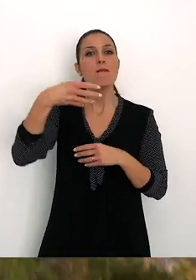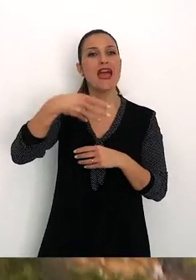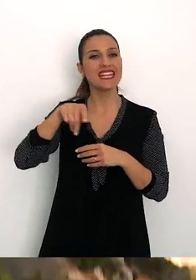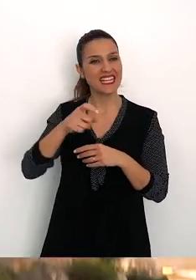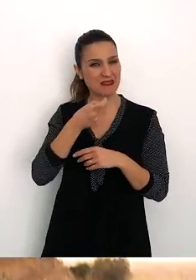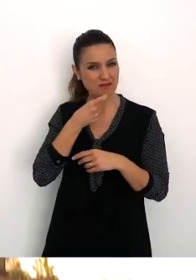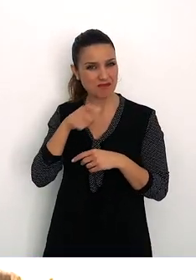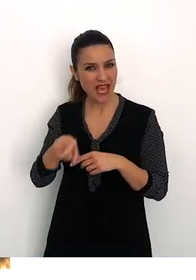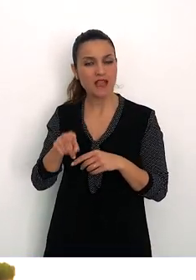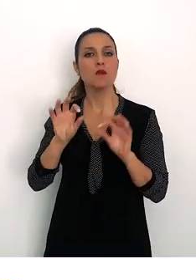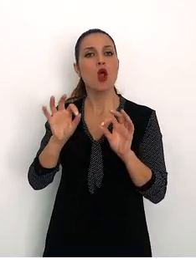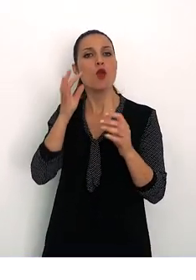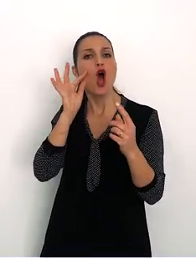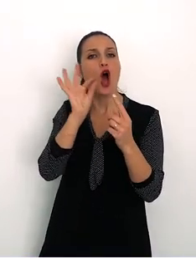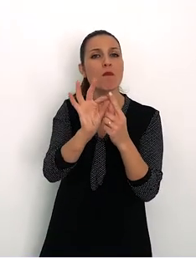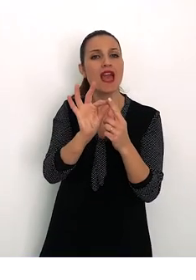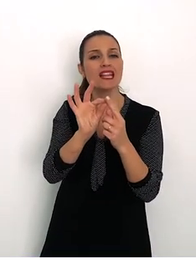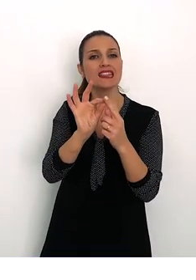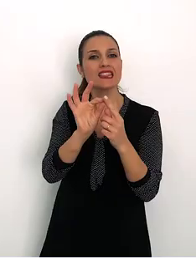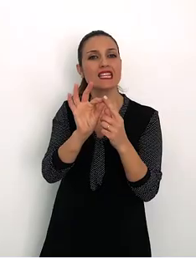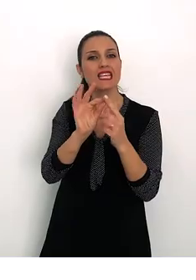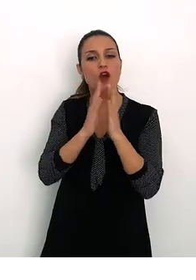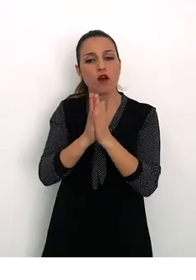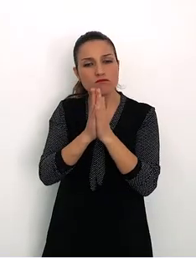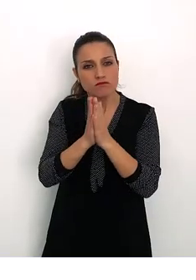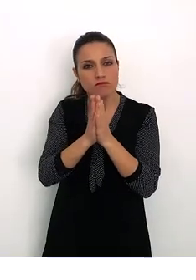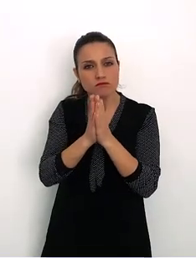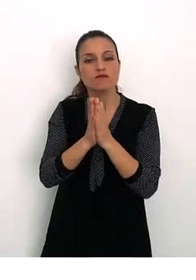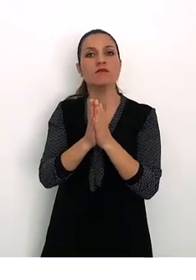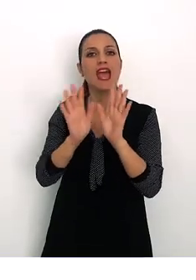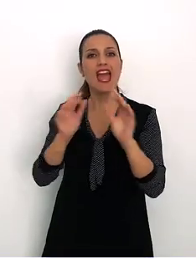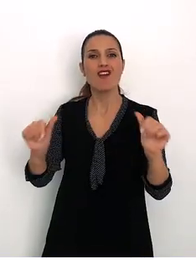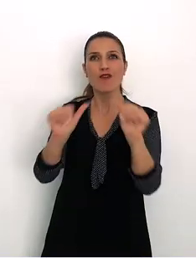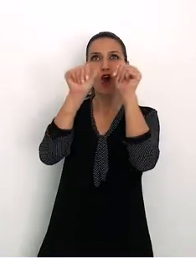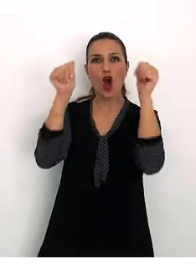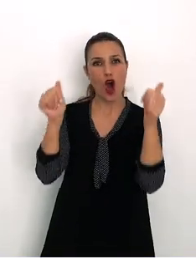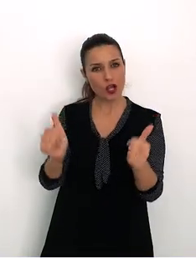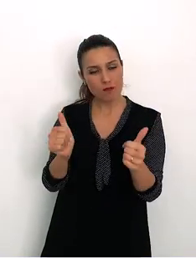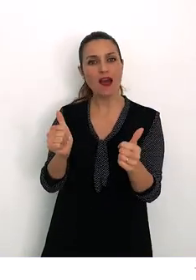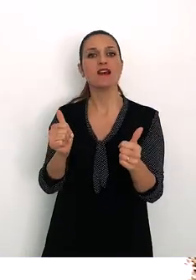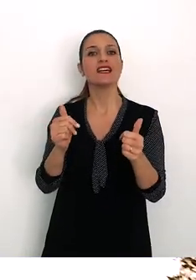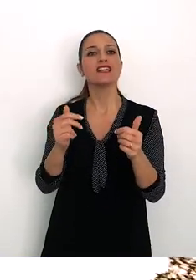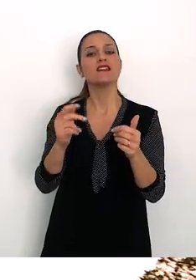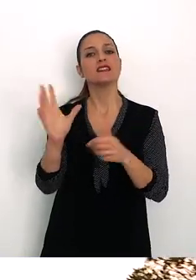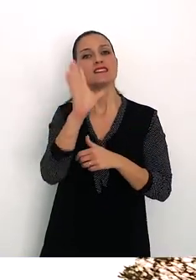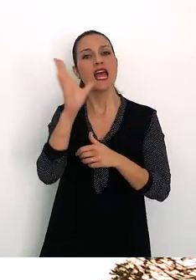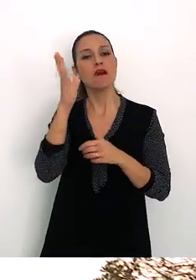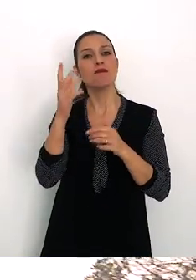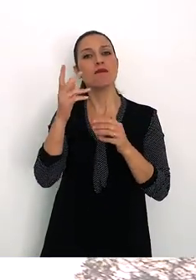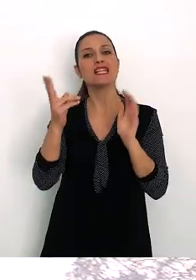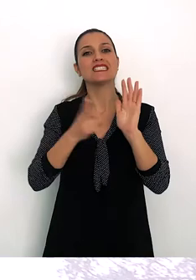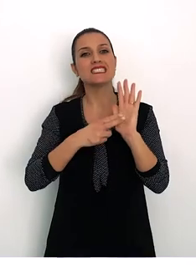Si pensa che i menhir avessero in passato una specifica funzione rituale e la loro conformazione fa pensare alla simbologia